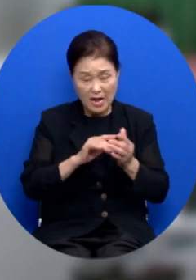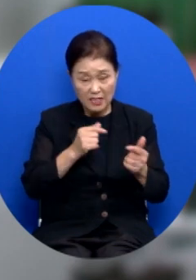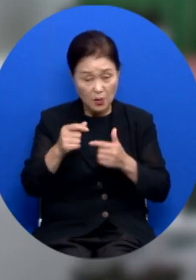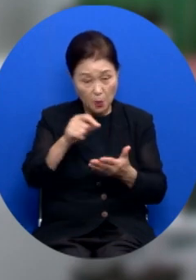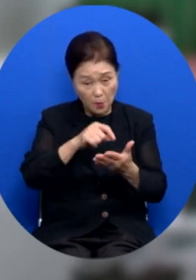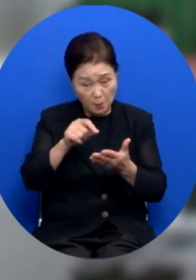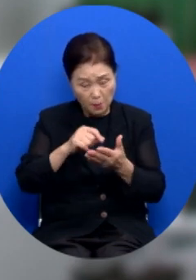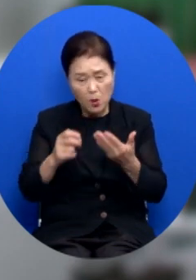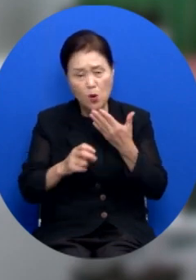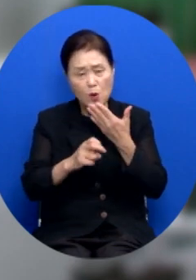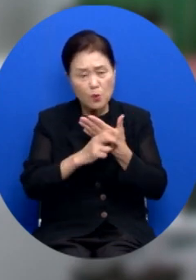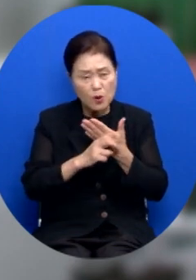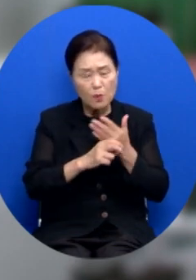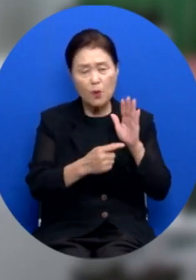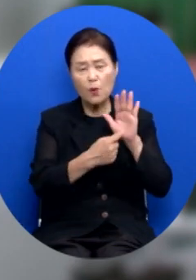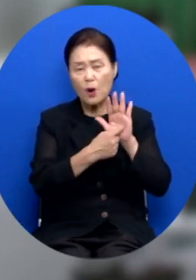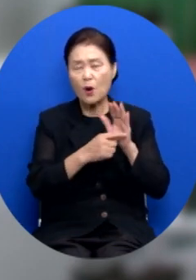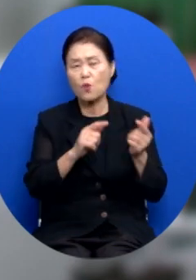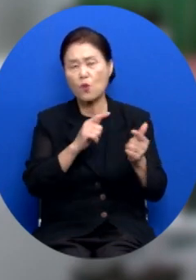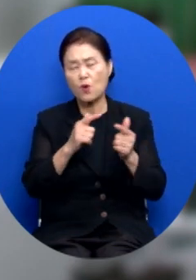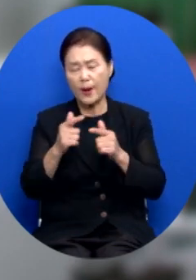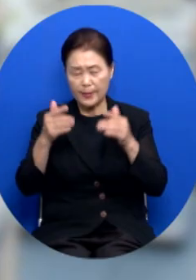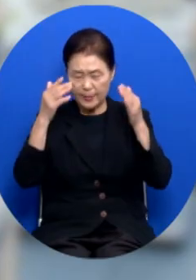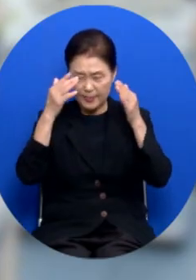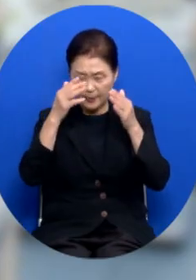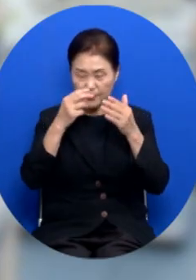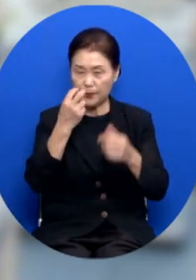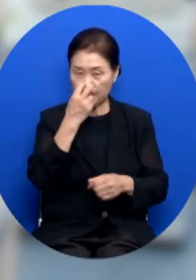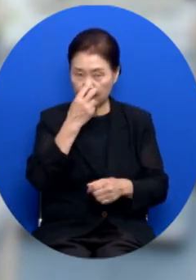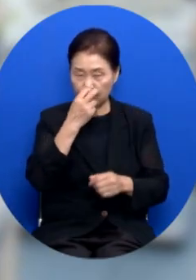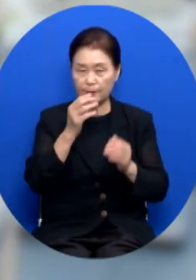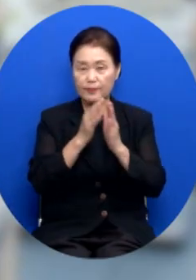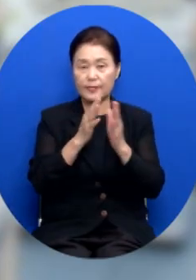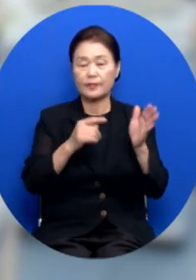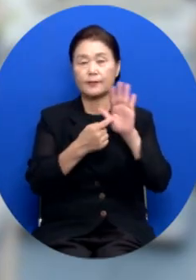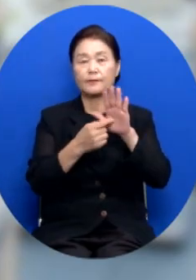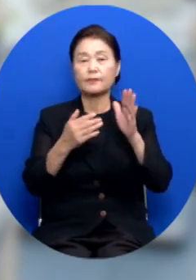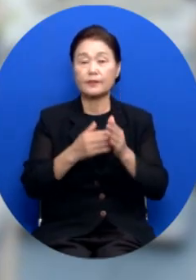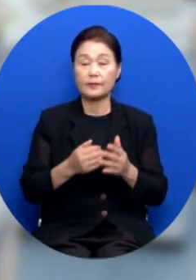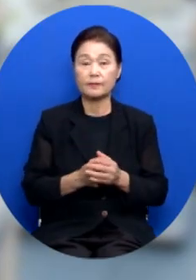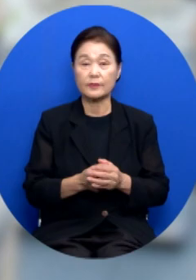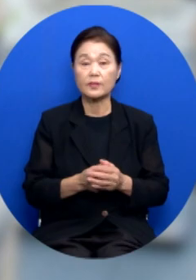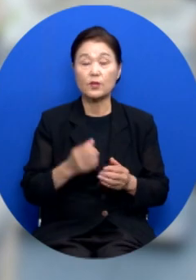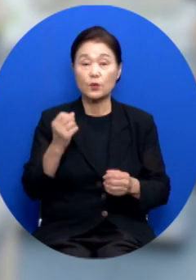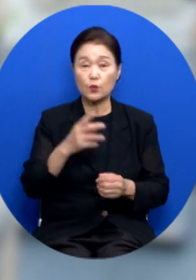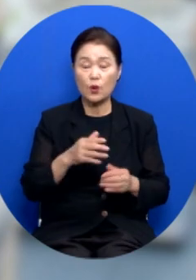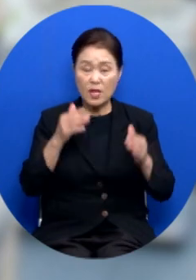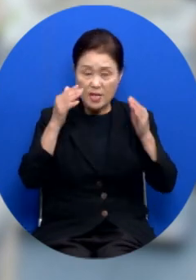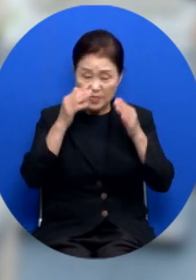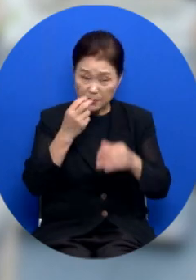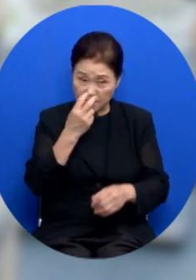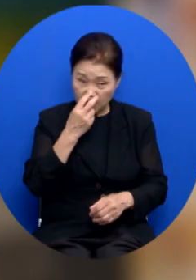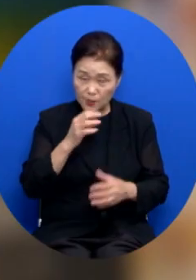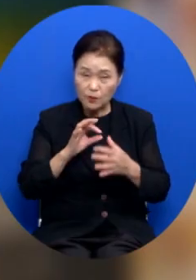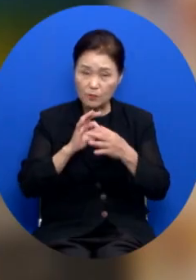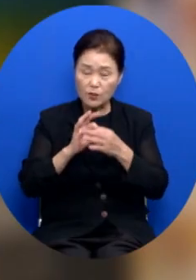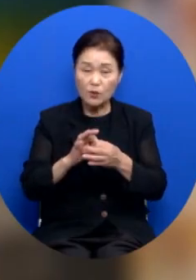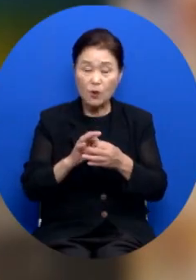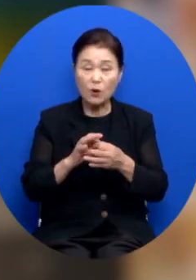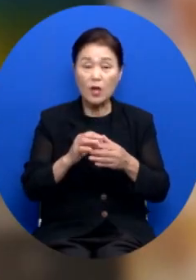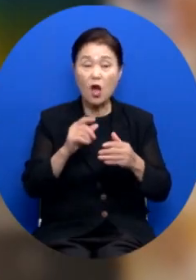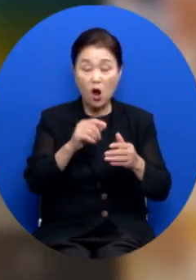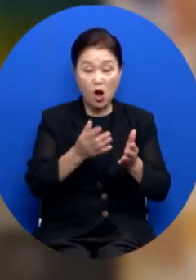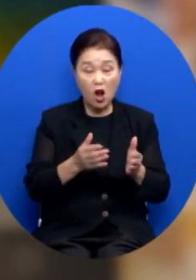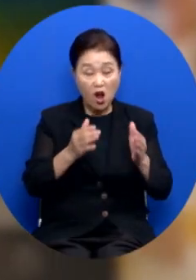불법 표시와 광고에 관해 집중 점검을 실시한다고 밝혔습니다. 식약처는 집중 점검을 통해 제품의